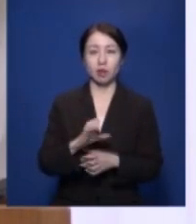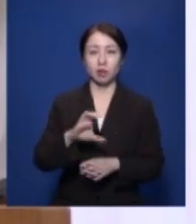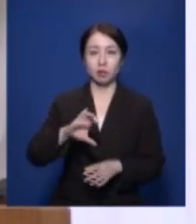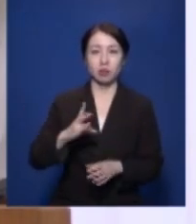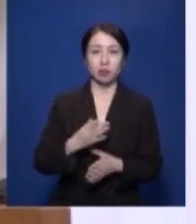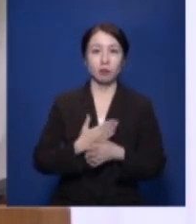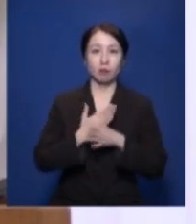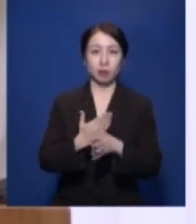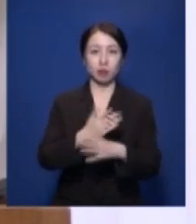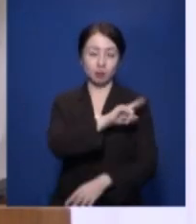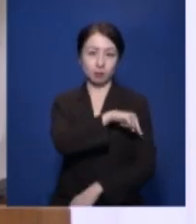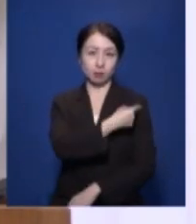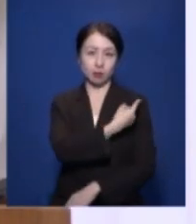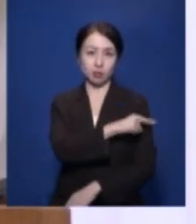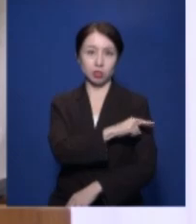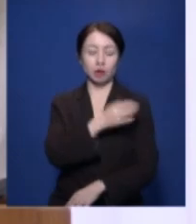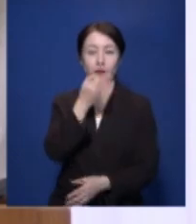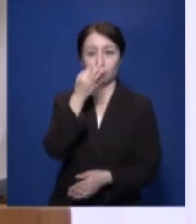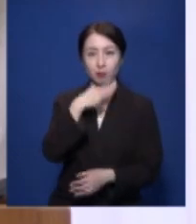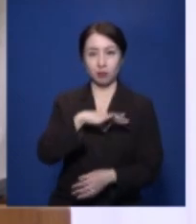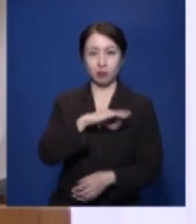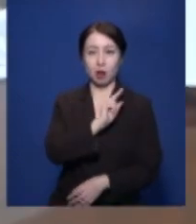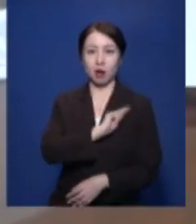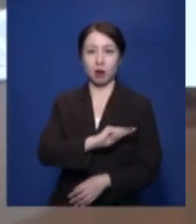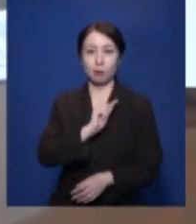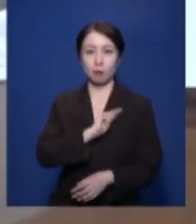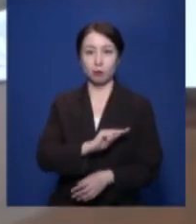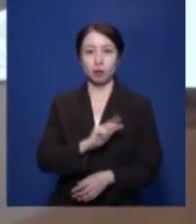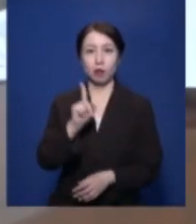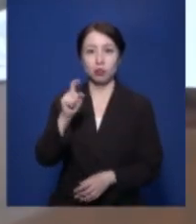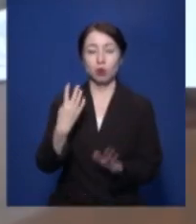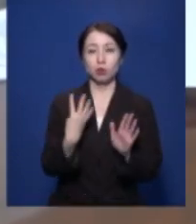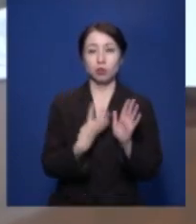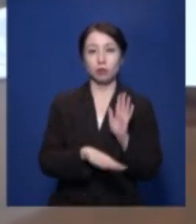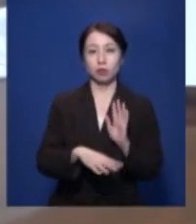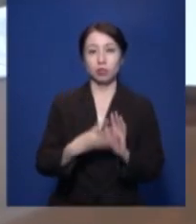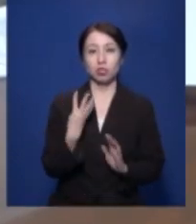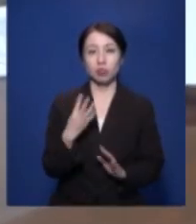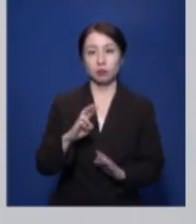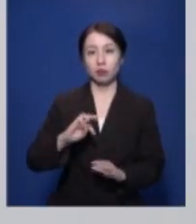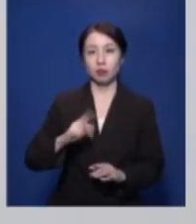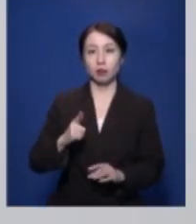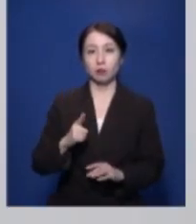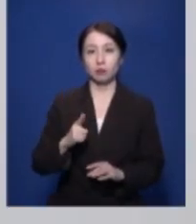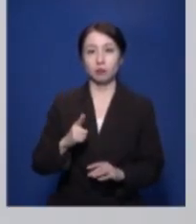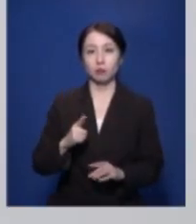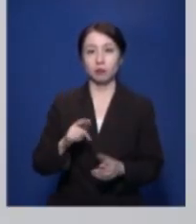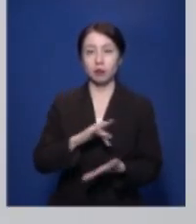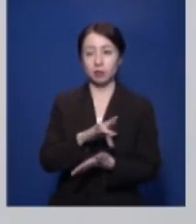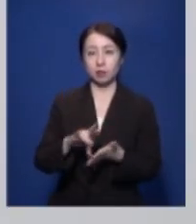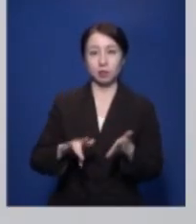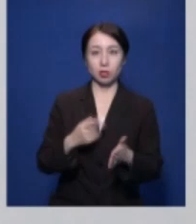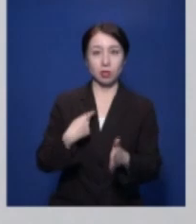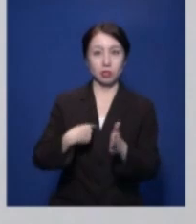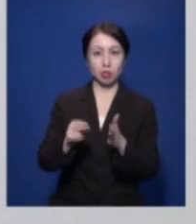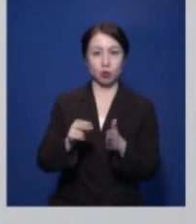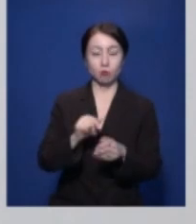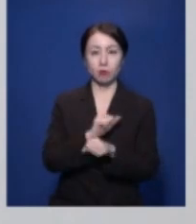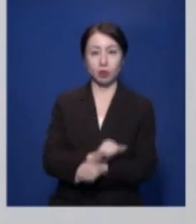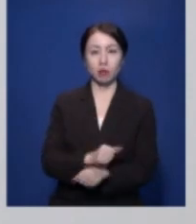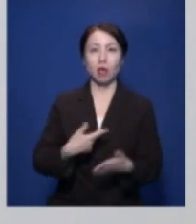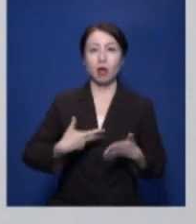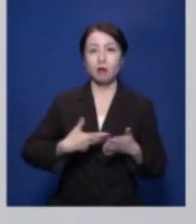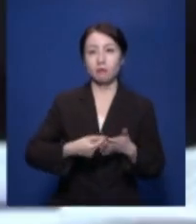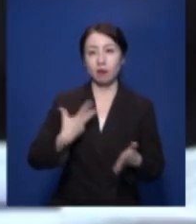социальная поддержка медицинских фармацевтических работников 194 миллиона тенге. Централизованный закуп хранения вакцины